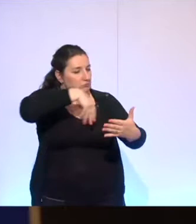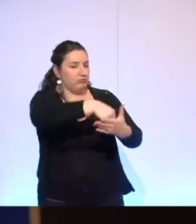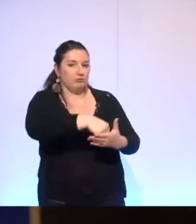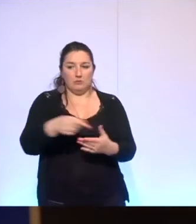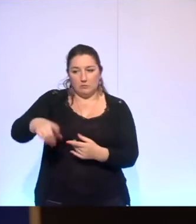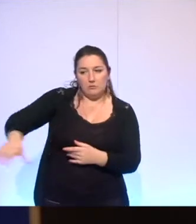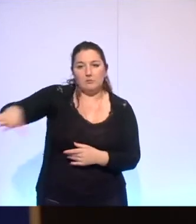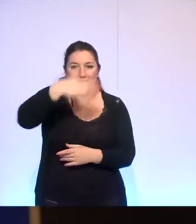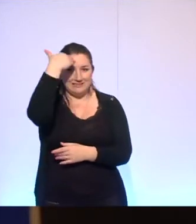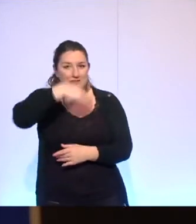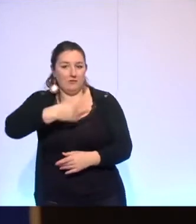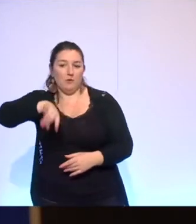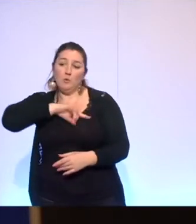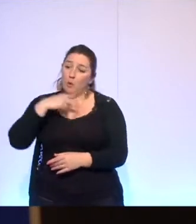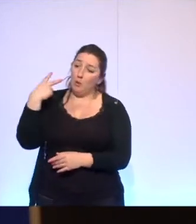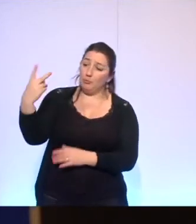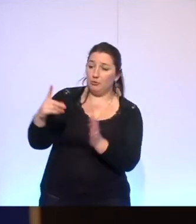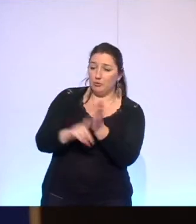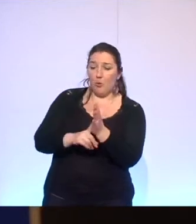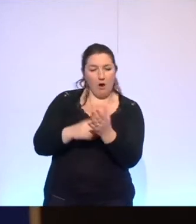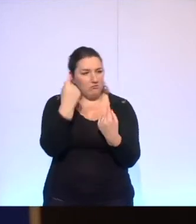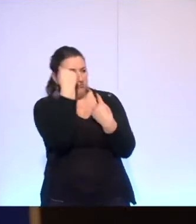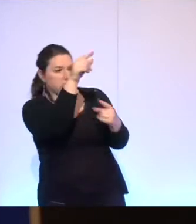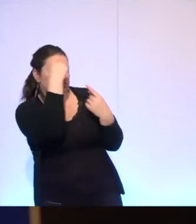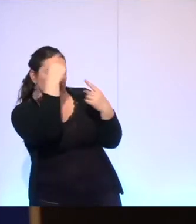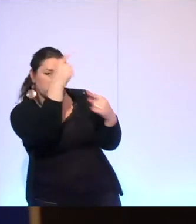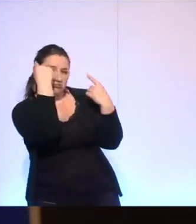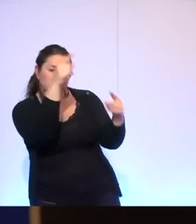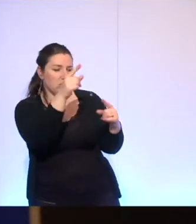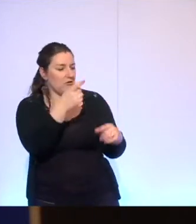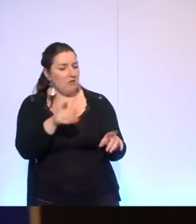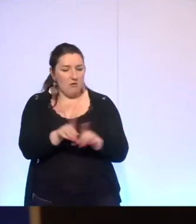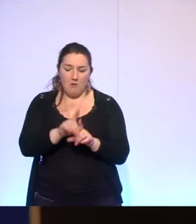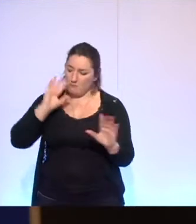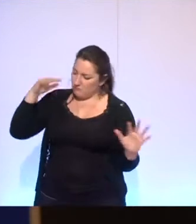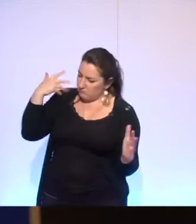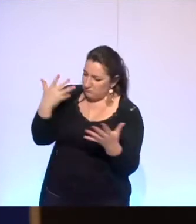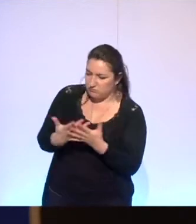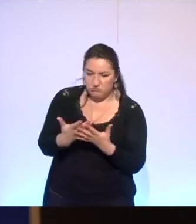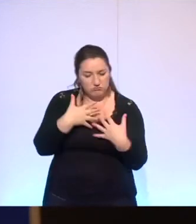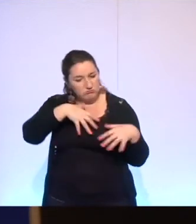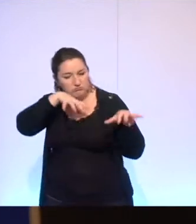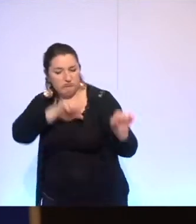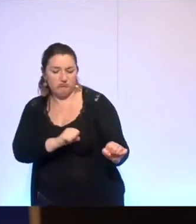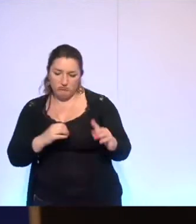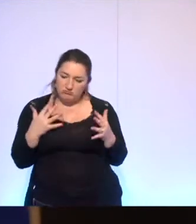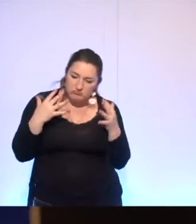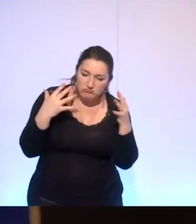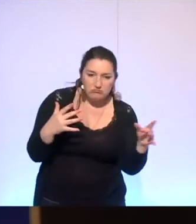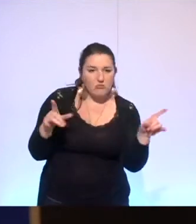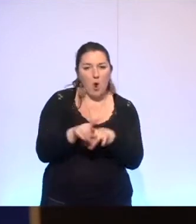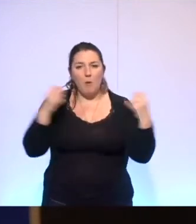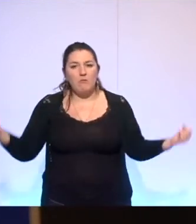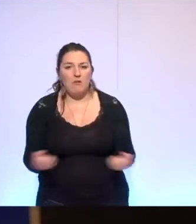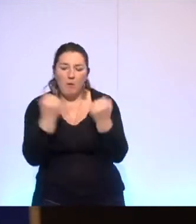défendrons leurs droits et leurs intérêts avec la même fermeté et le même courage que nous avons défendu notre programme durant cette